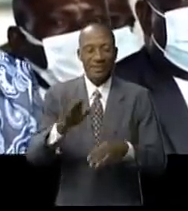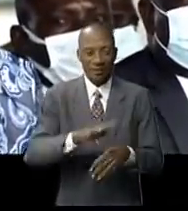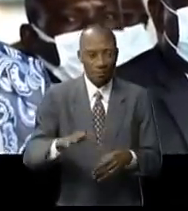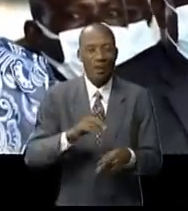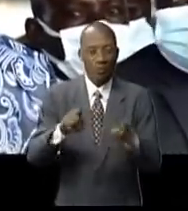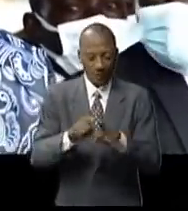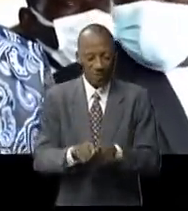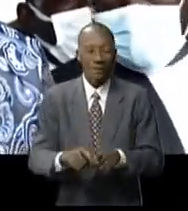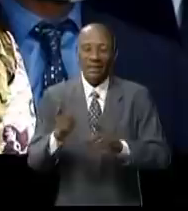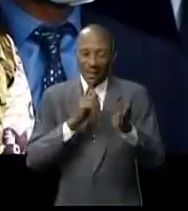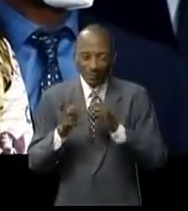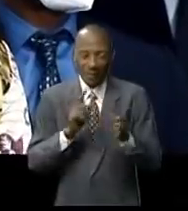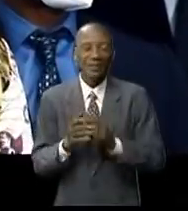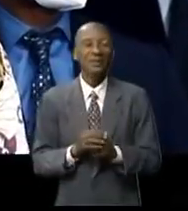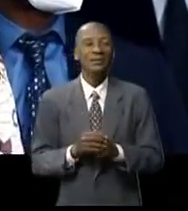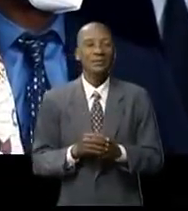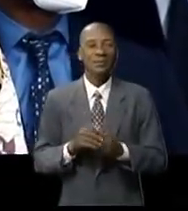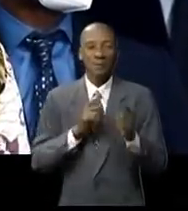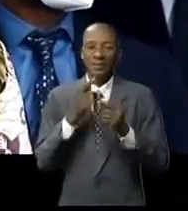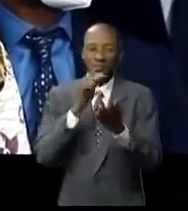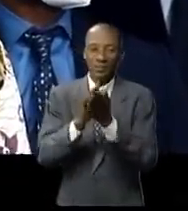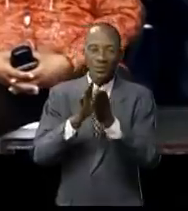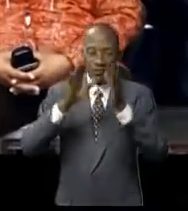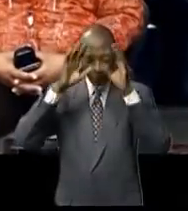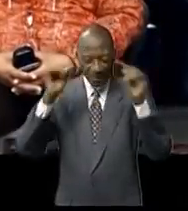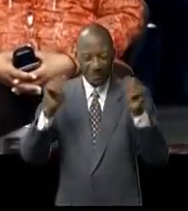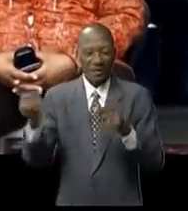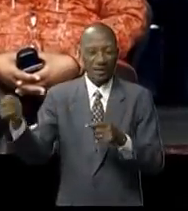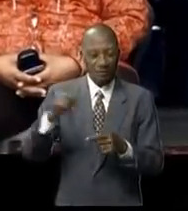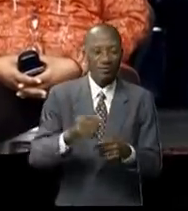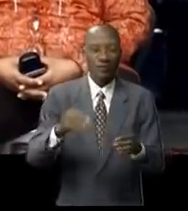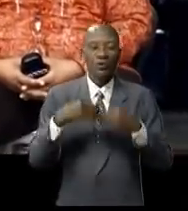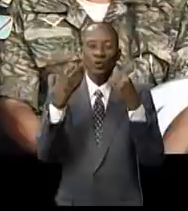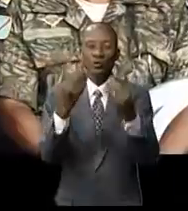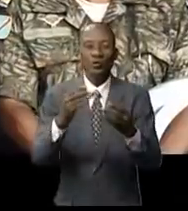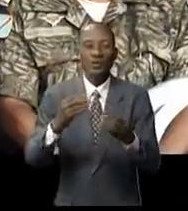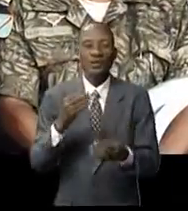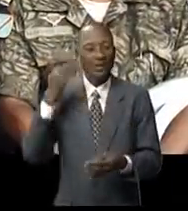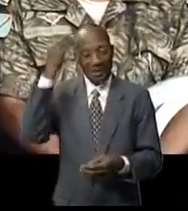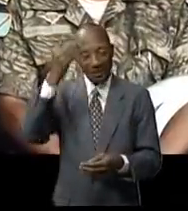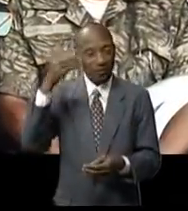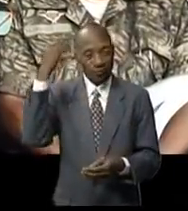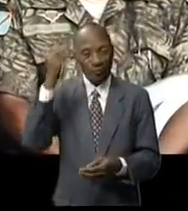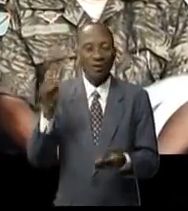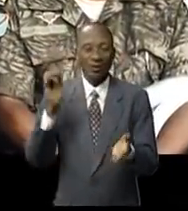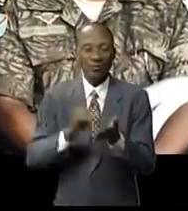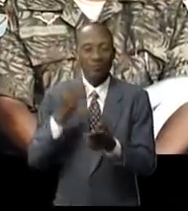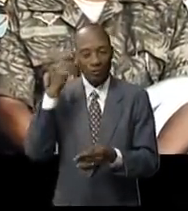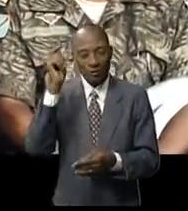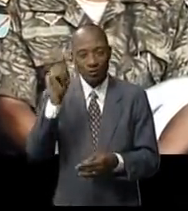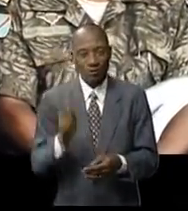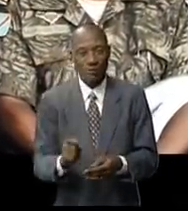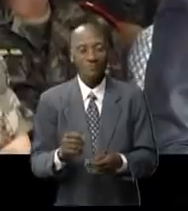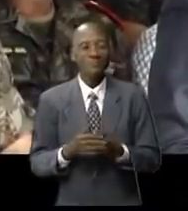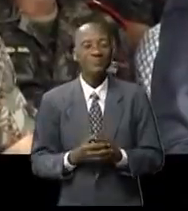relancé les activités de ce service qui, d'après lui, est devenu l'outil idéal du combat pour l'autosuffisance alimentaire.